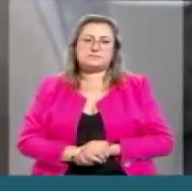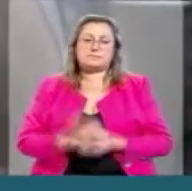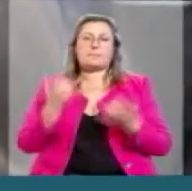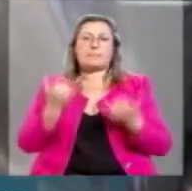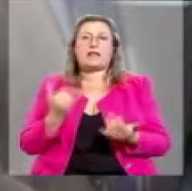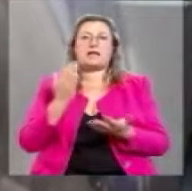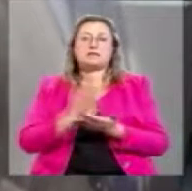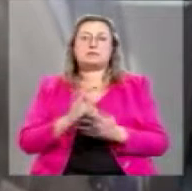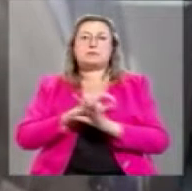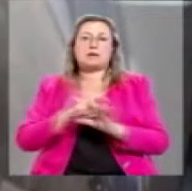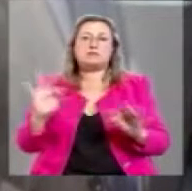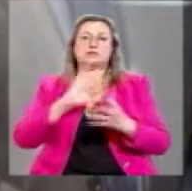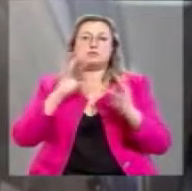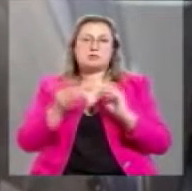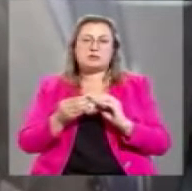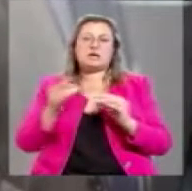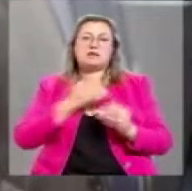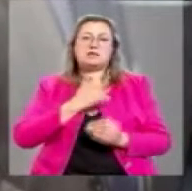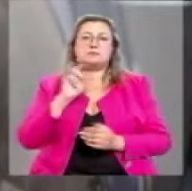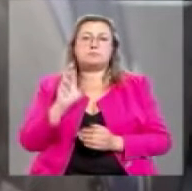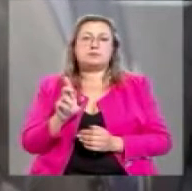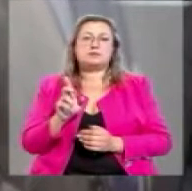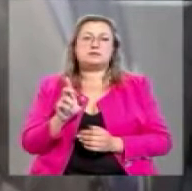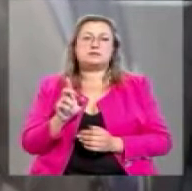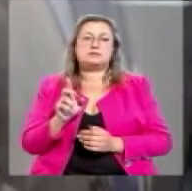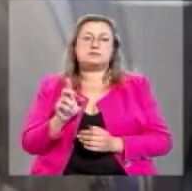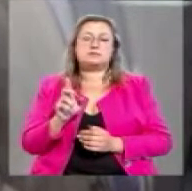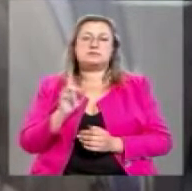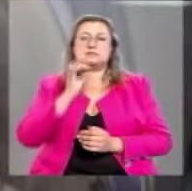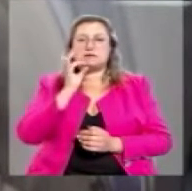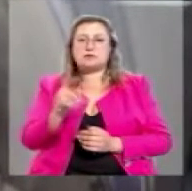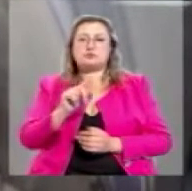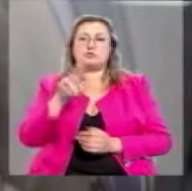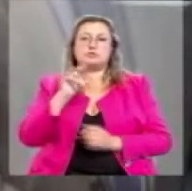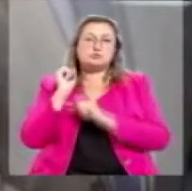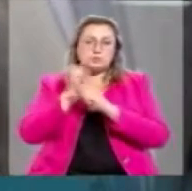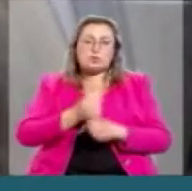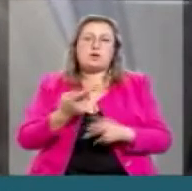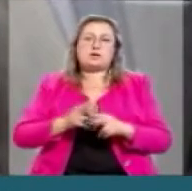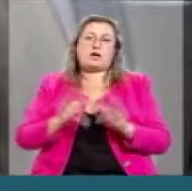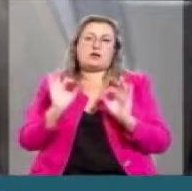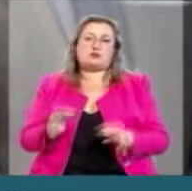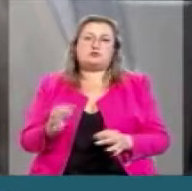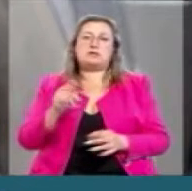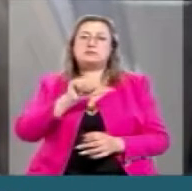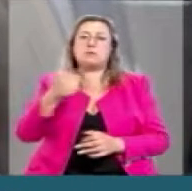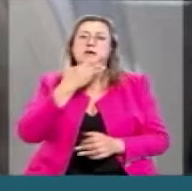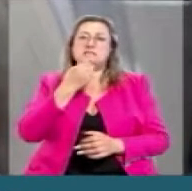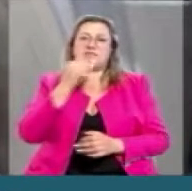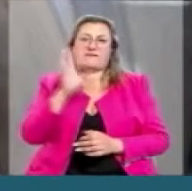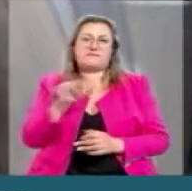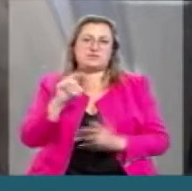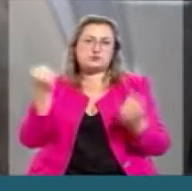Сегодня есть прекрасные результаты, и хотелось бы сказать, что дзюдо, конечно, это один из красивых видов